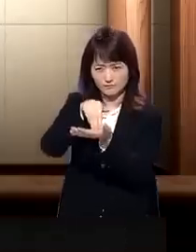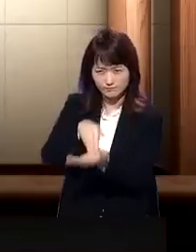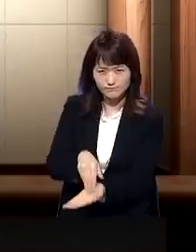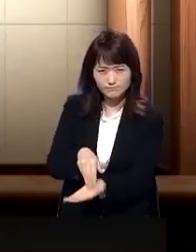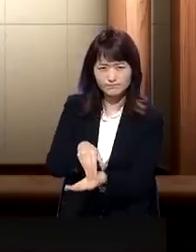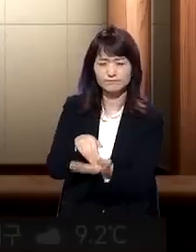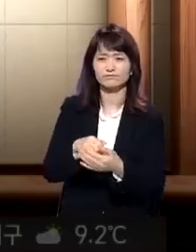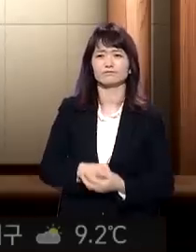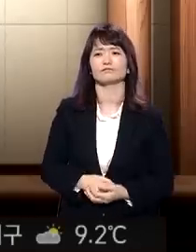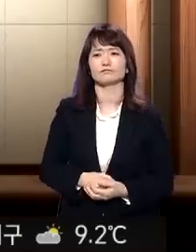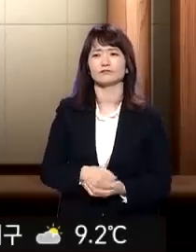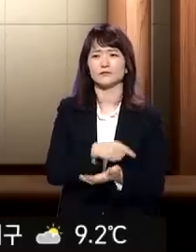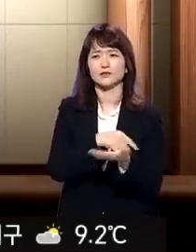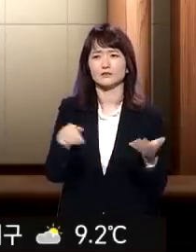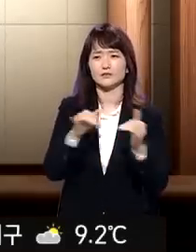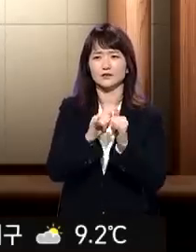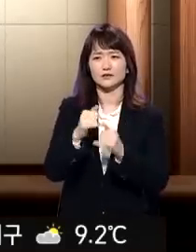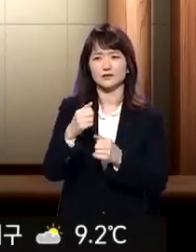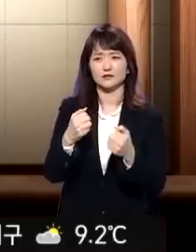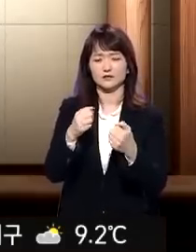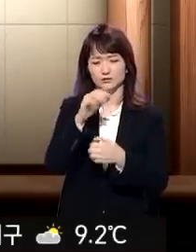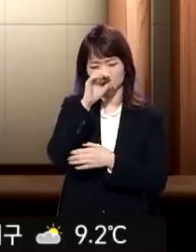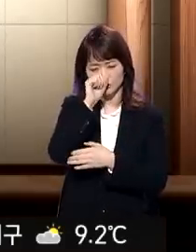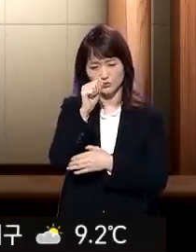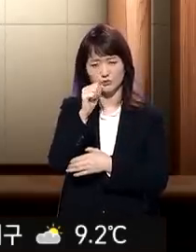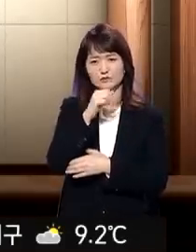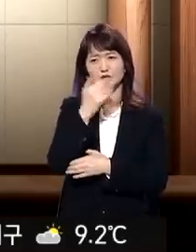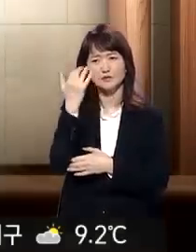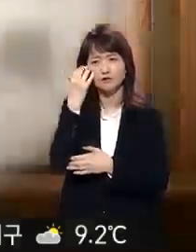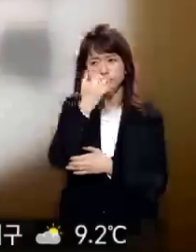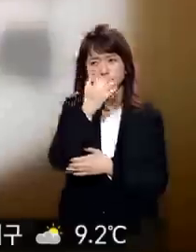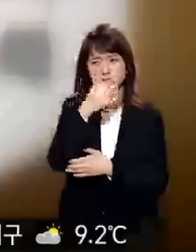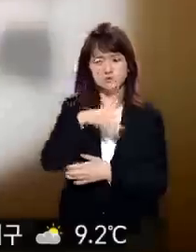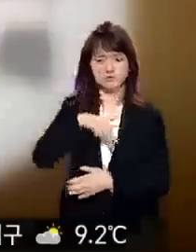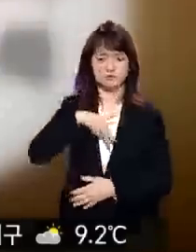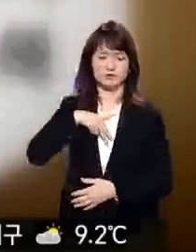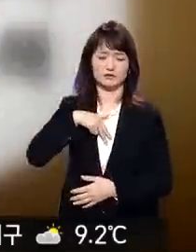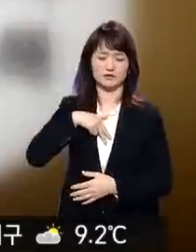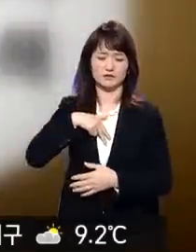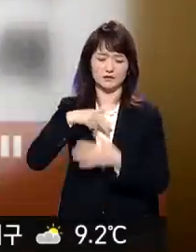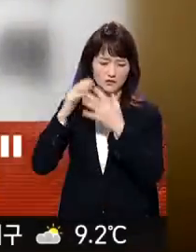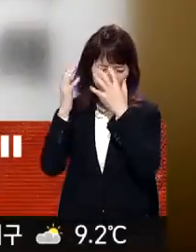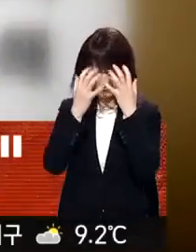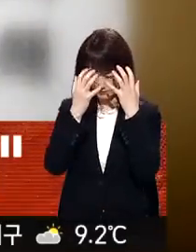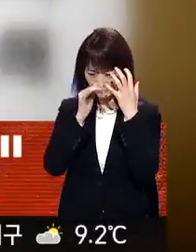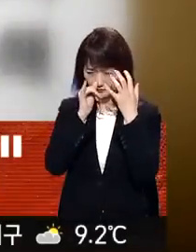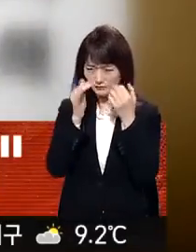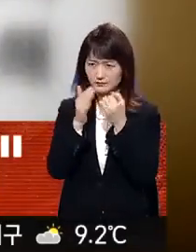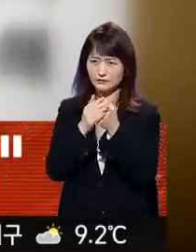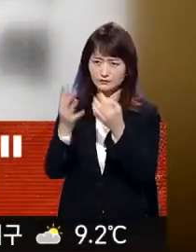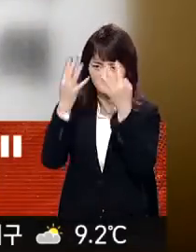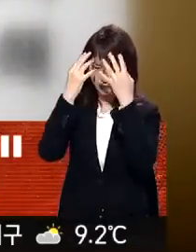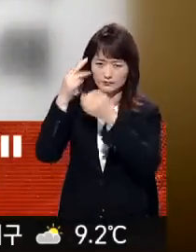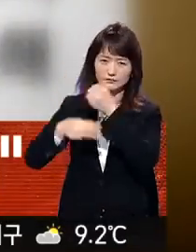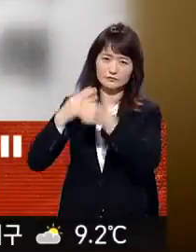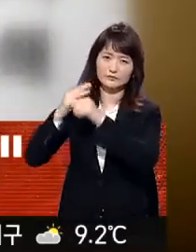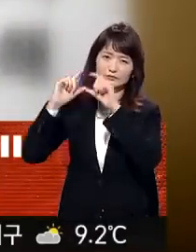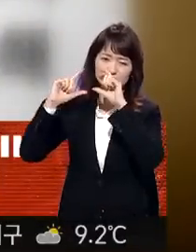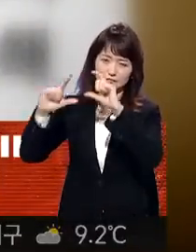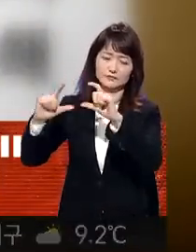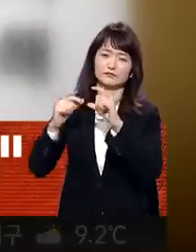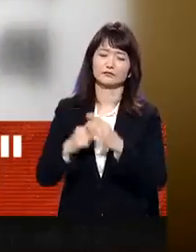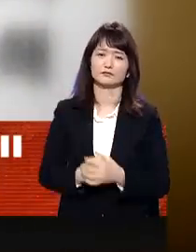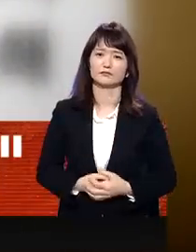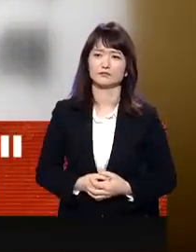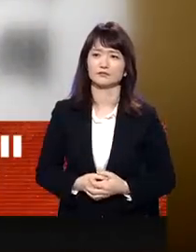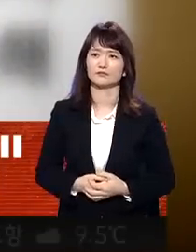건전한 성적 정체성, 가치관을 형성하는데 이 혼란하게 됐기 때문에 죄책이 무겁다고 하면서 징역 3년을 선고를 했는데요.